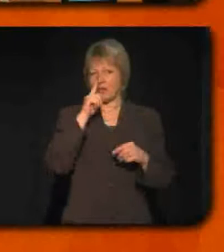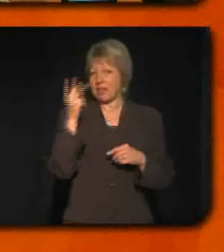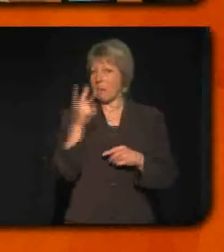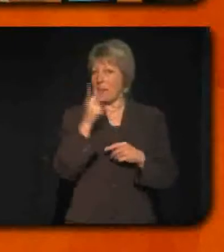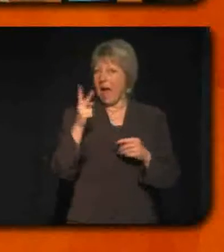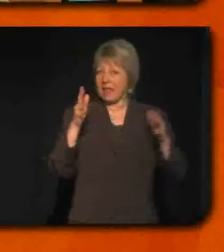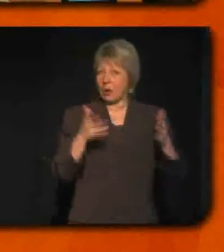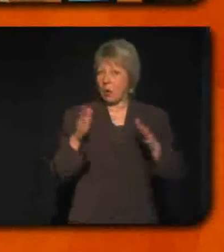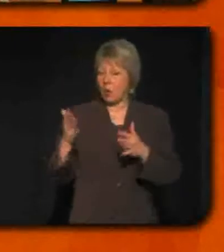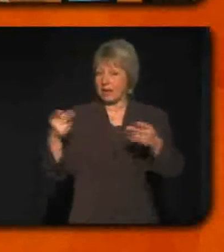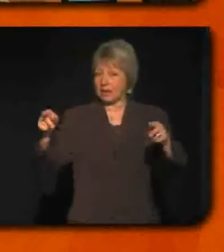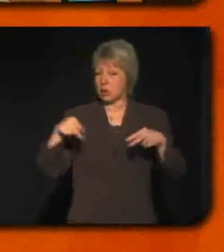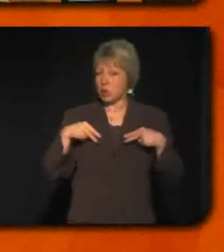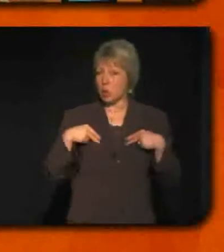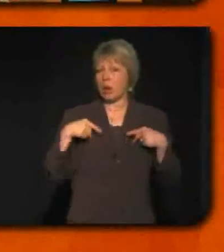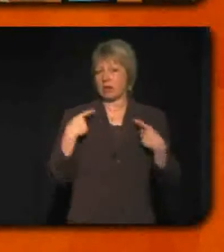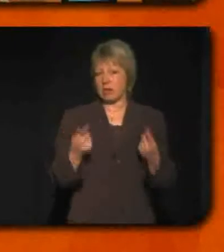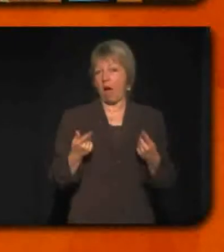schließen